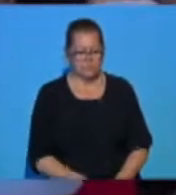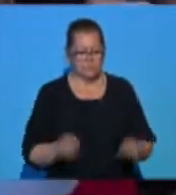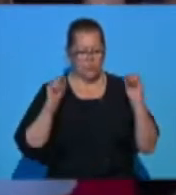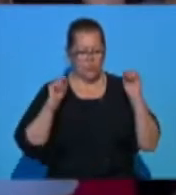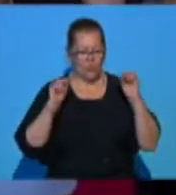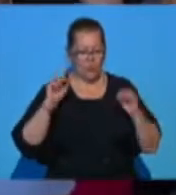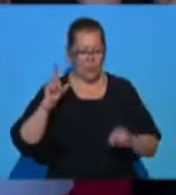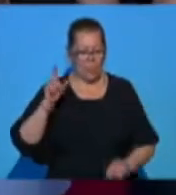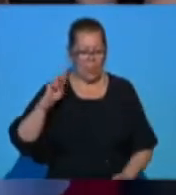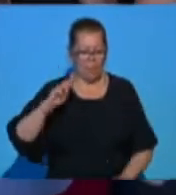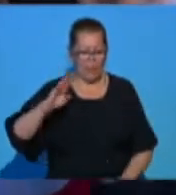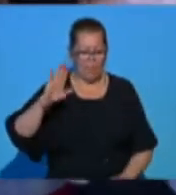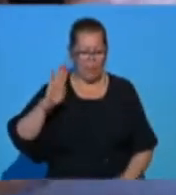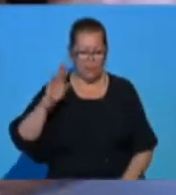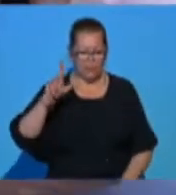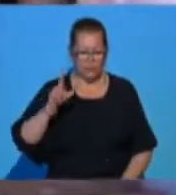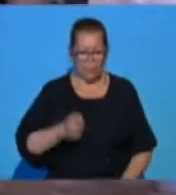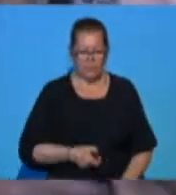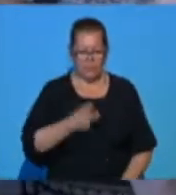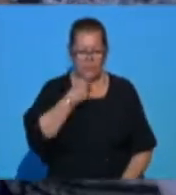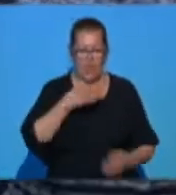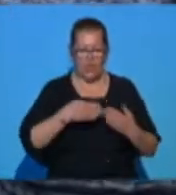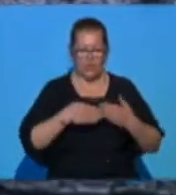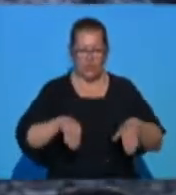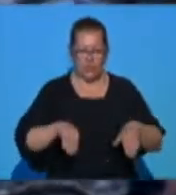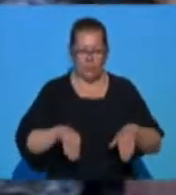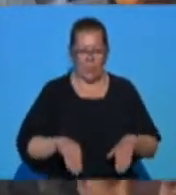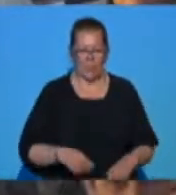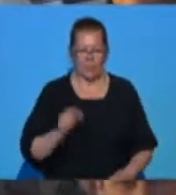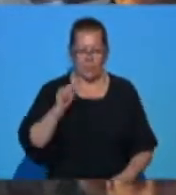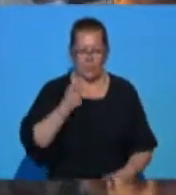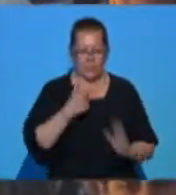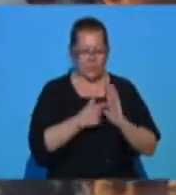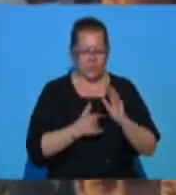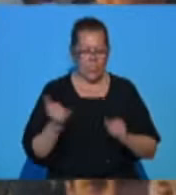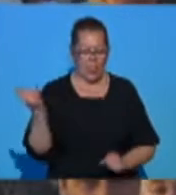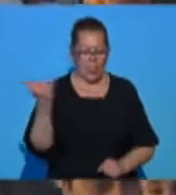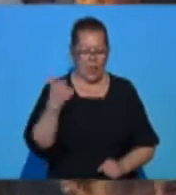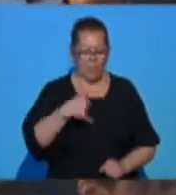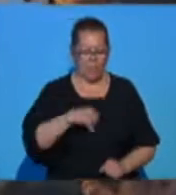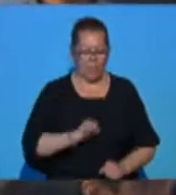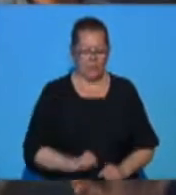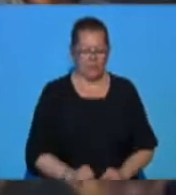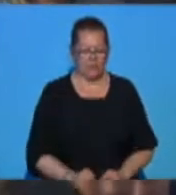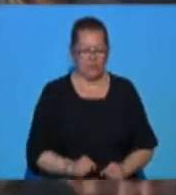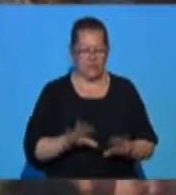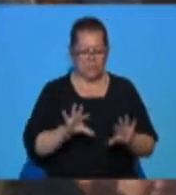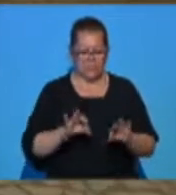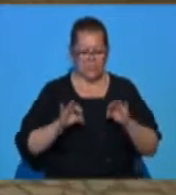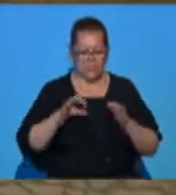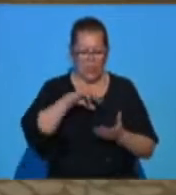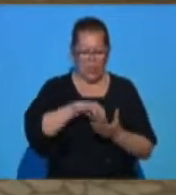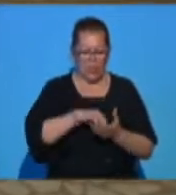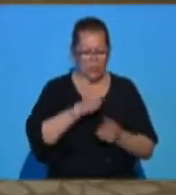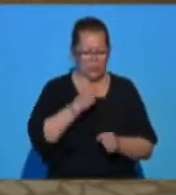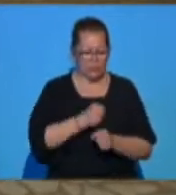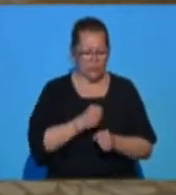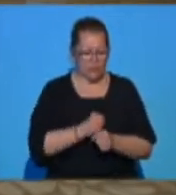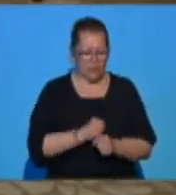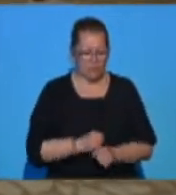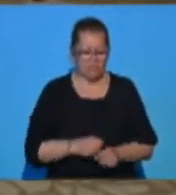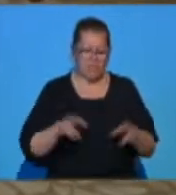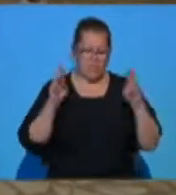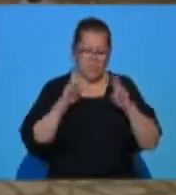Doamna Lavinia are 47 de ani și este șomeră de câteva luni. A venit la Bursa Generală a Locurilor de Muncă să găsească o slujbă, însă fără prea